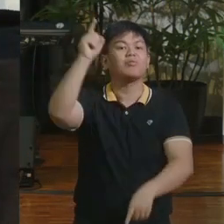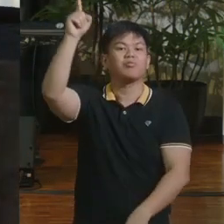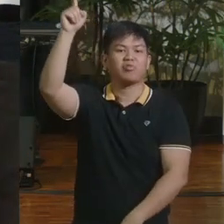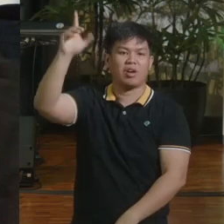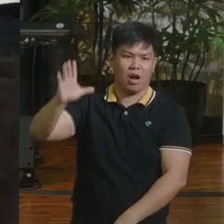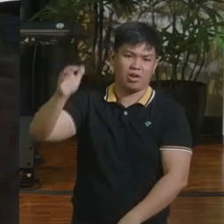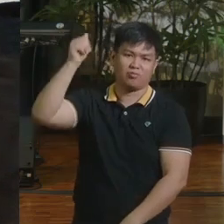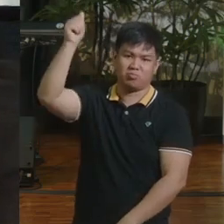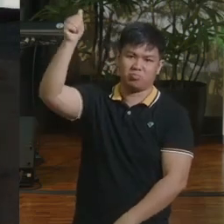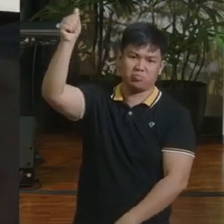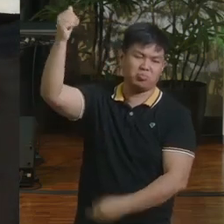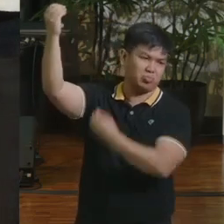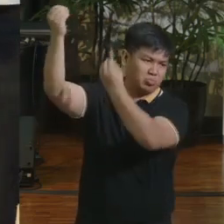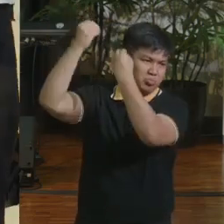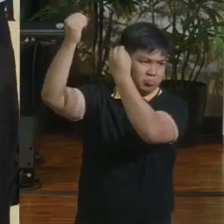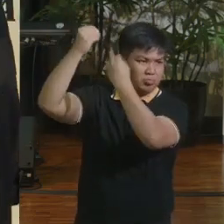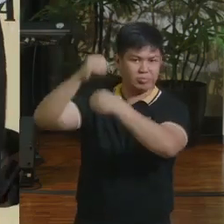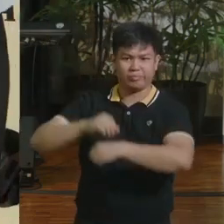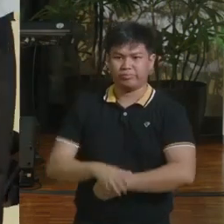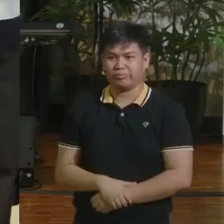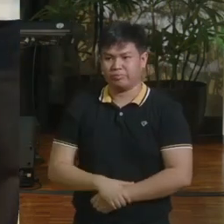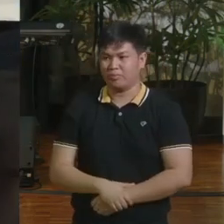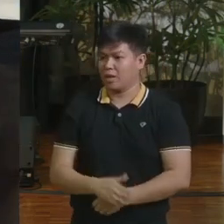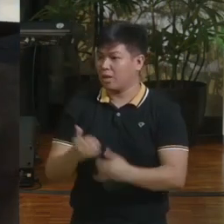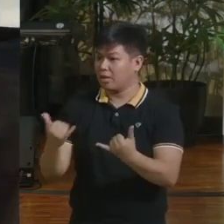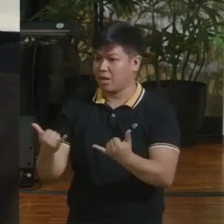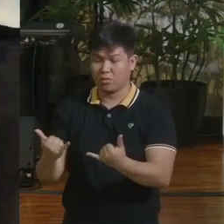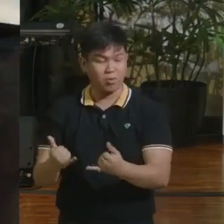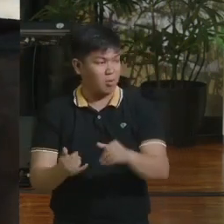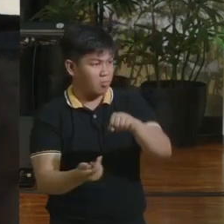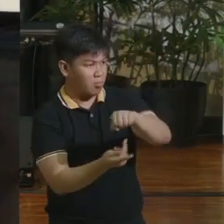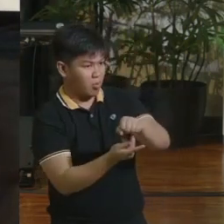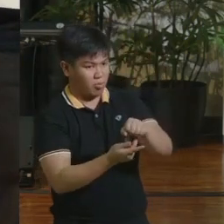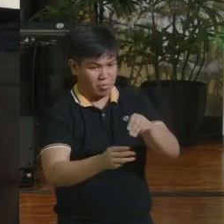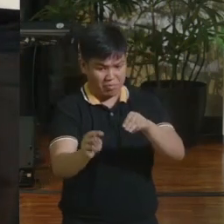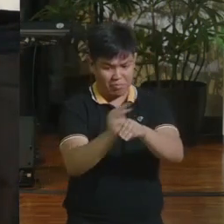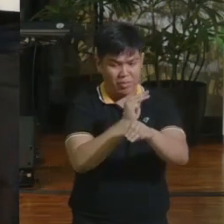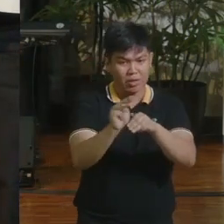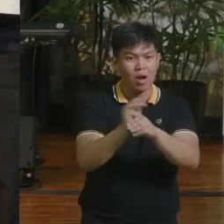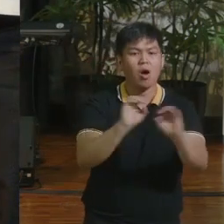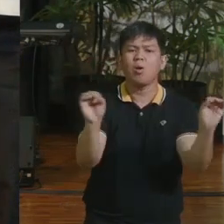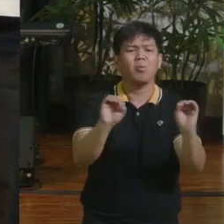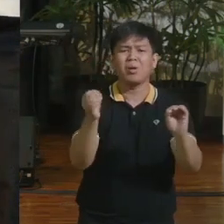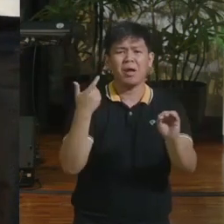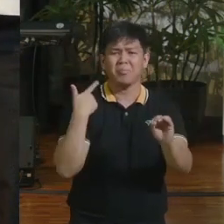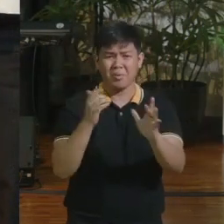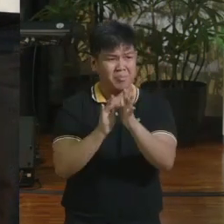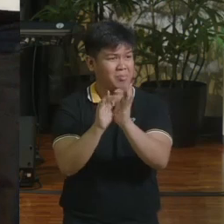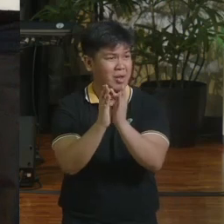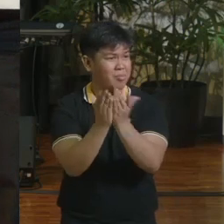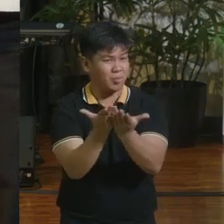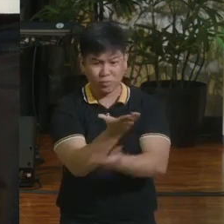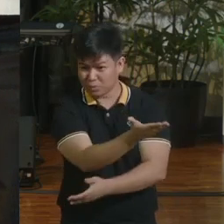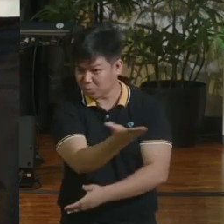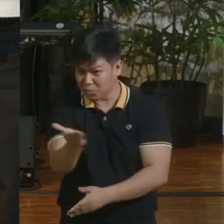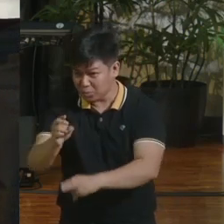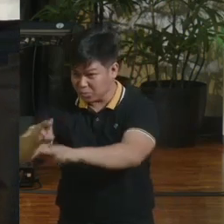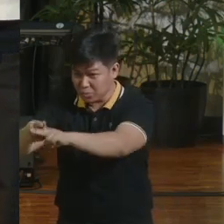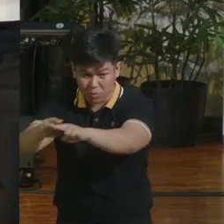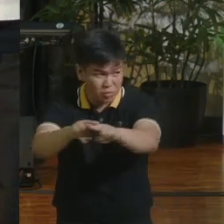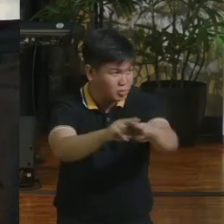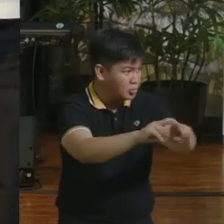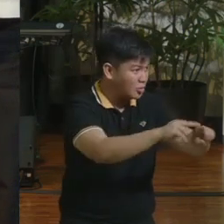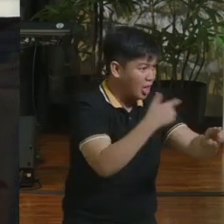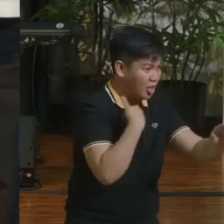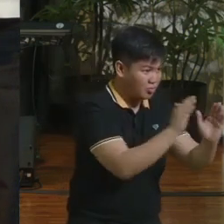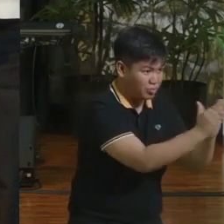Panginoon. Alam nyo, nung nagmi-ministeryo si Pablo, wala pa pong New Testament. Sila nga po ang